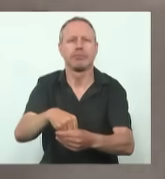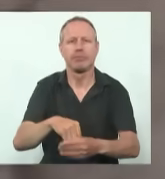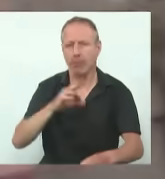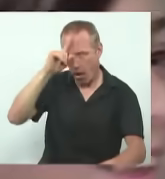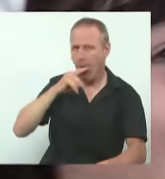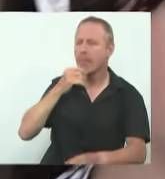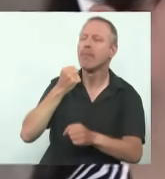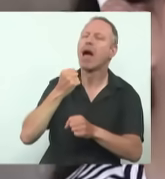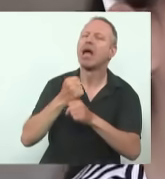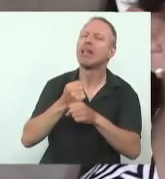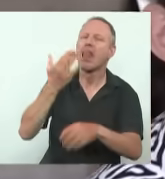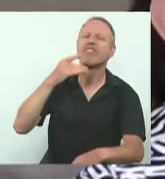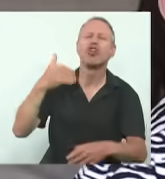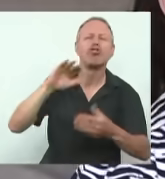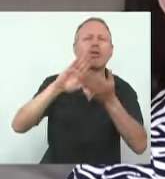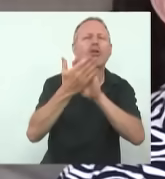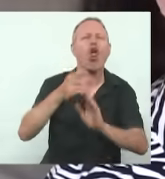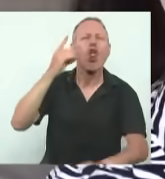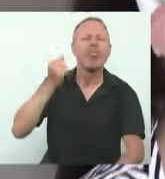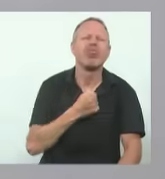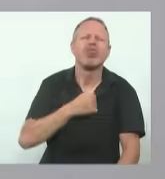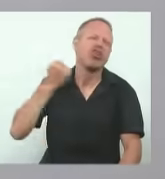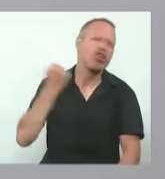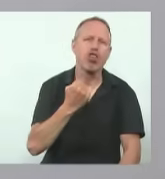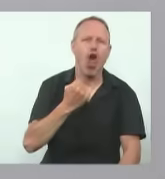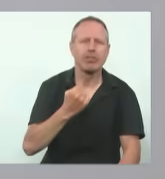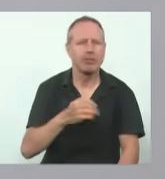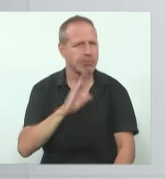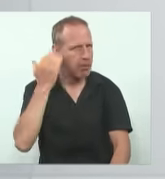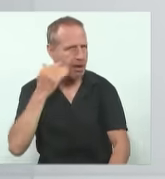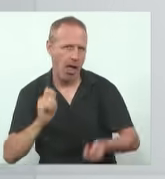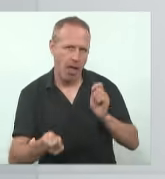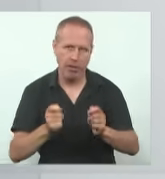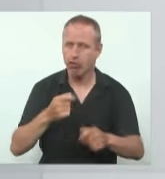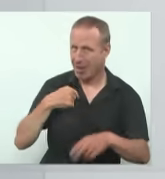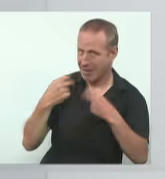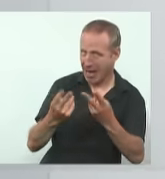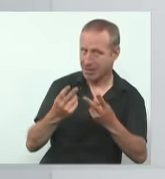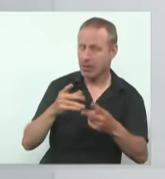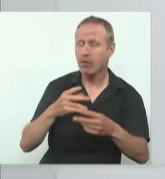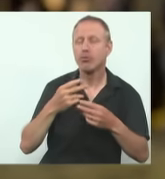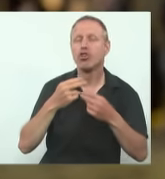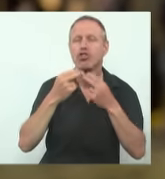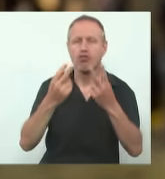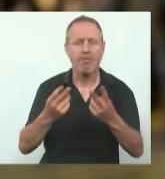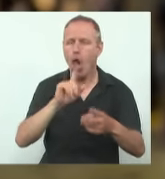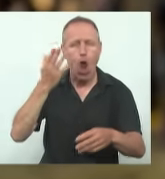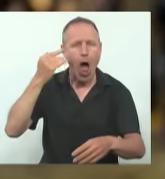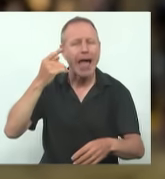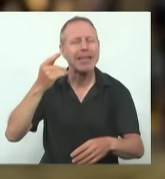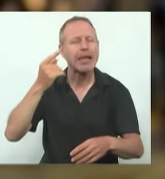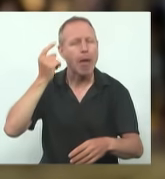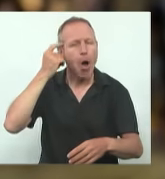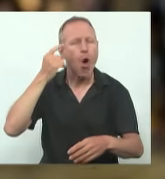דוס? מה הוא היה? תראו, כשאני חזרתי בתשובה, לא היה לי בראש איזשהו מהלך שאני צריך לקבור את מי שהייתי